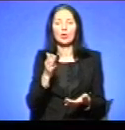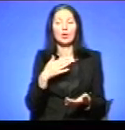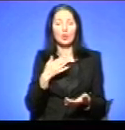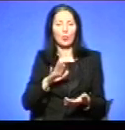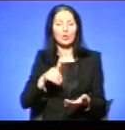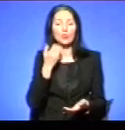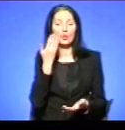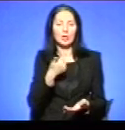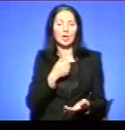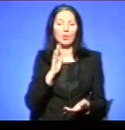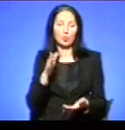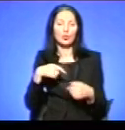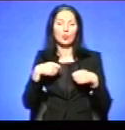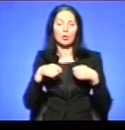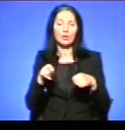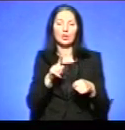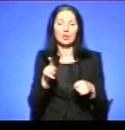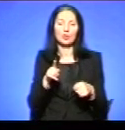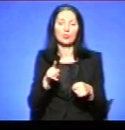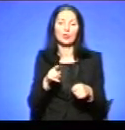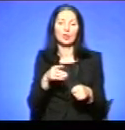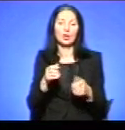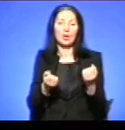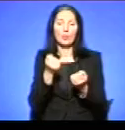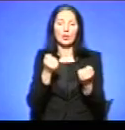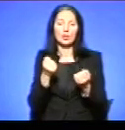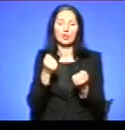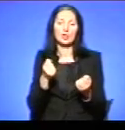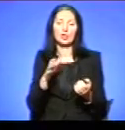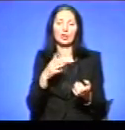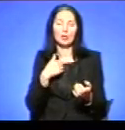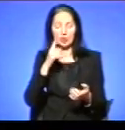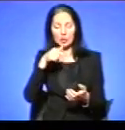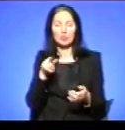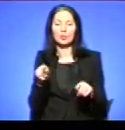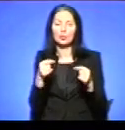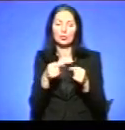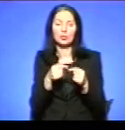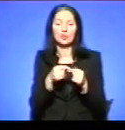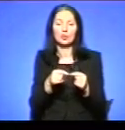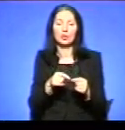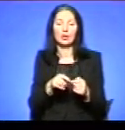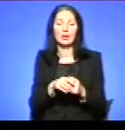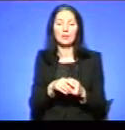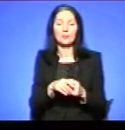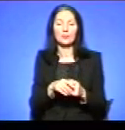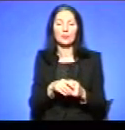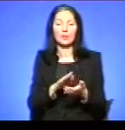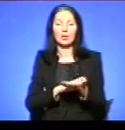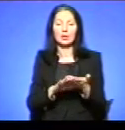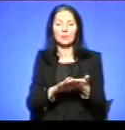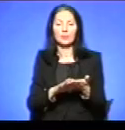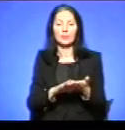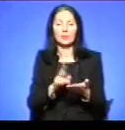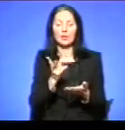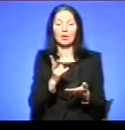щоб вона була вже на всі 100%, якби знав, що вона чиста. Хто полює за колесами, навчився швидко та якісно